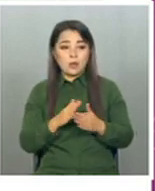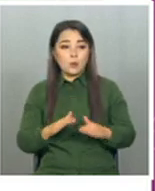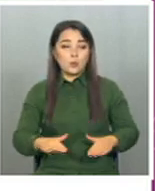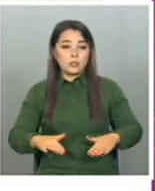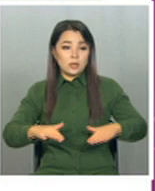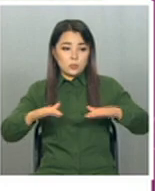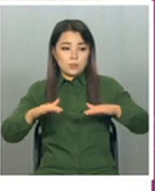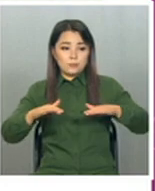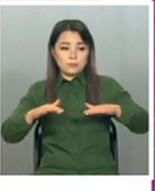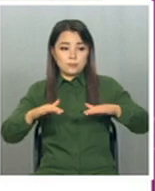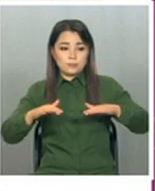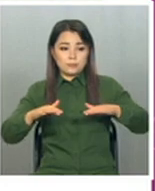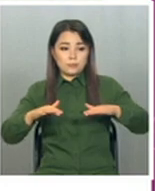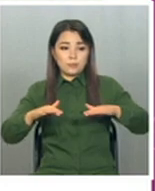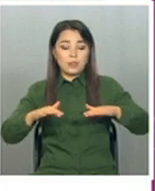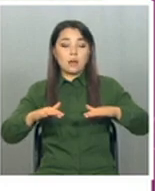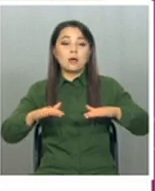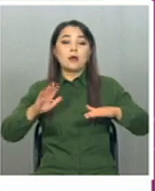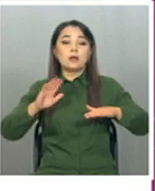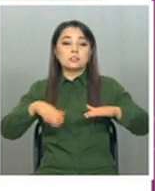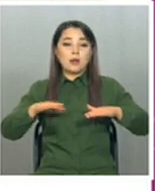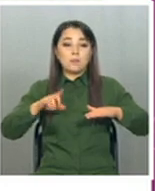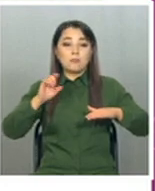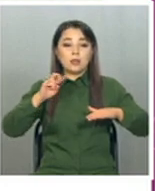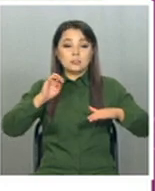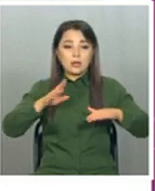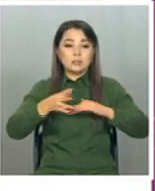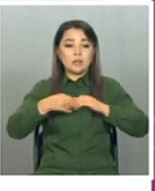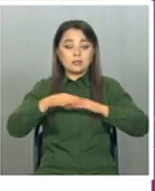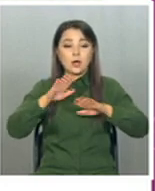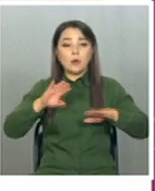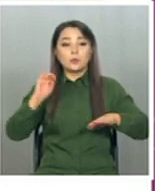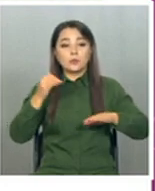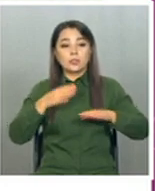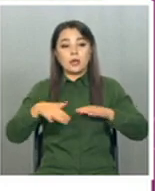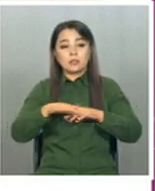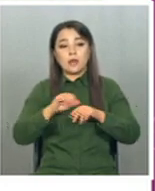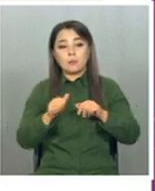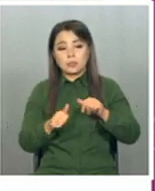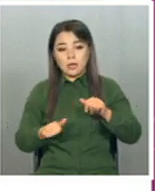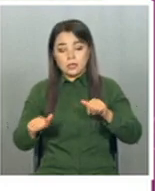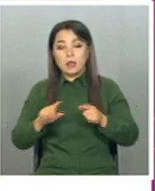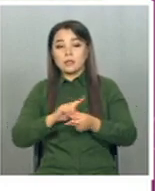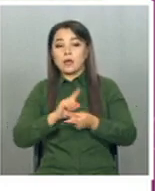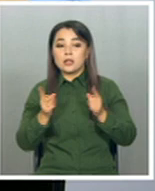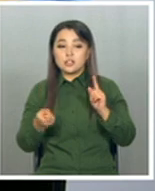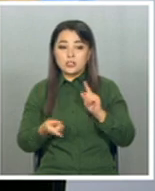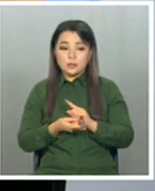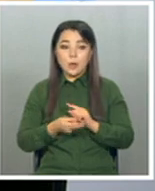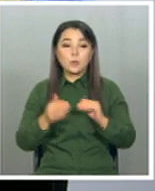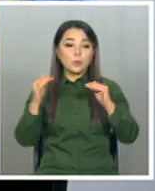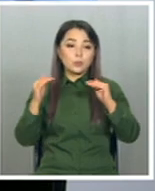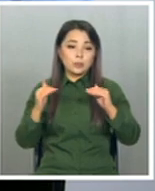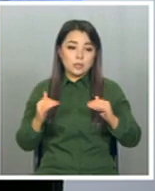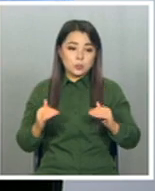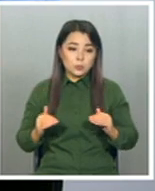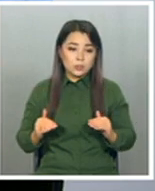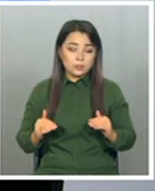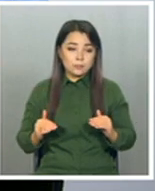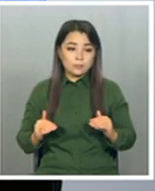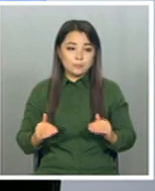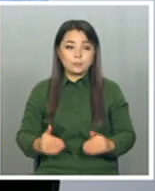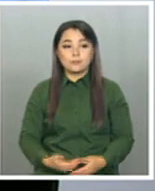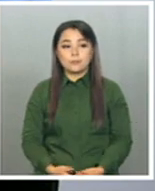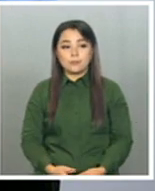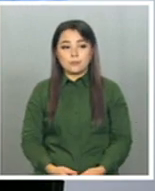көтерілуде. Ал Балтық теңізінің оңтүстік жағалауы керісінше төмен қарай түсуде.